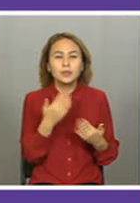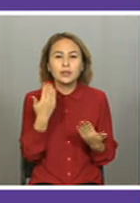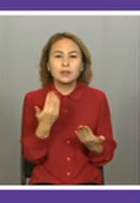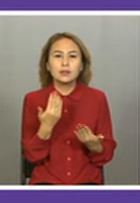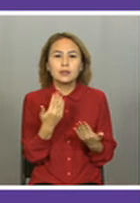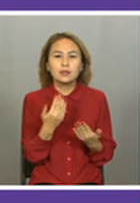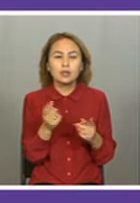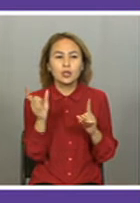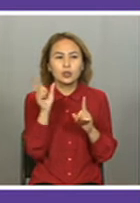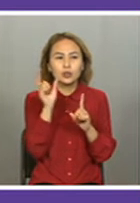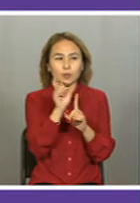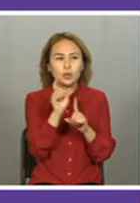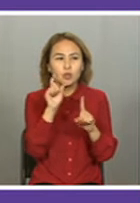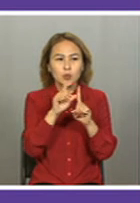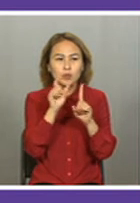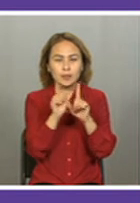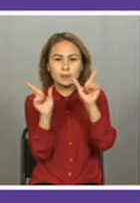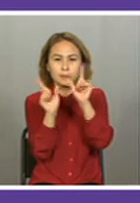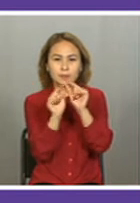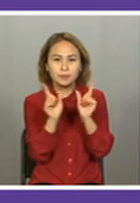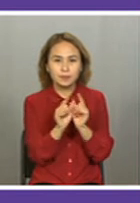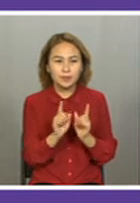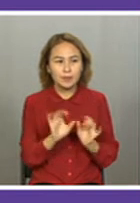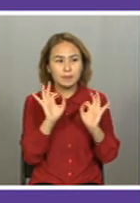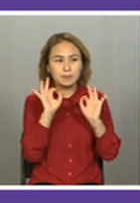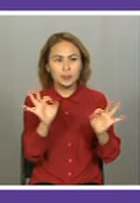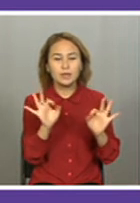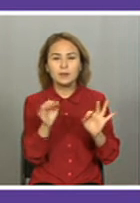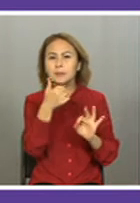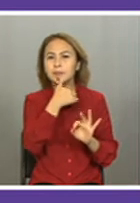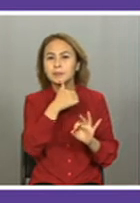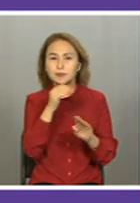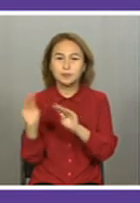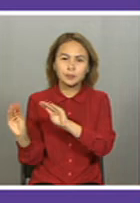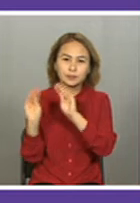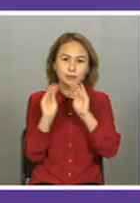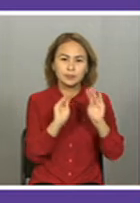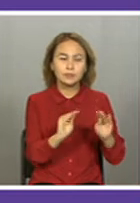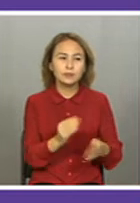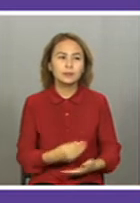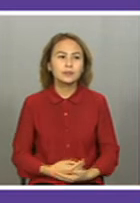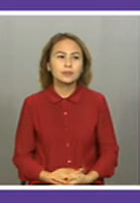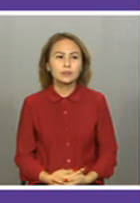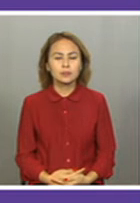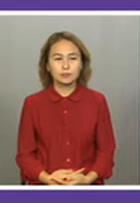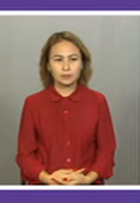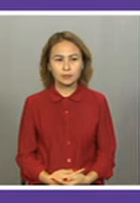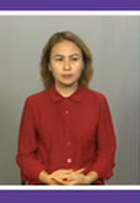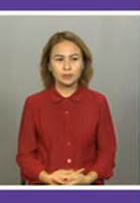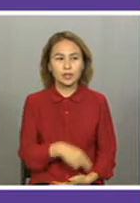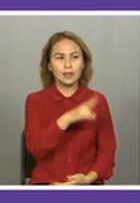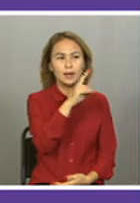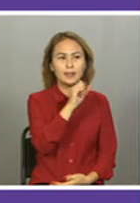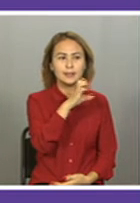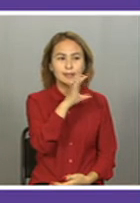түбір сөзге тиісті жұрнақты жалғау арқылы туынды сөз жасаңдаршы. Кәсіп,